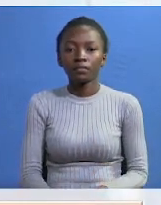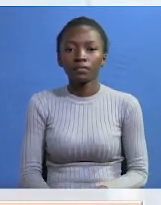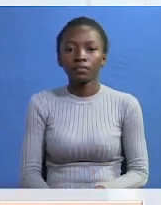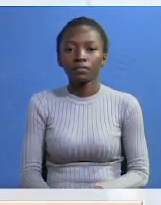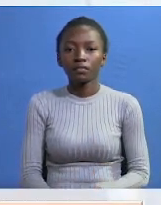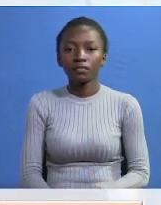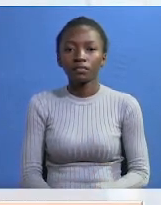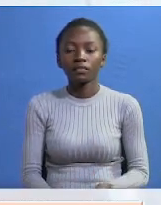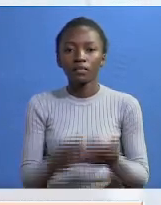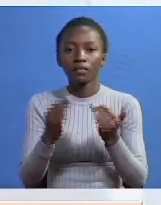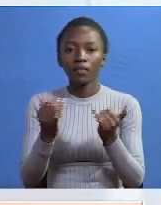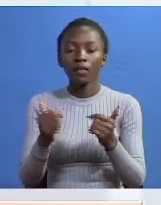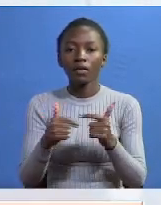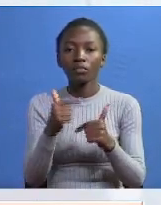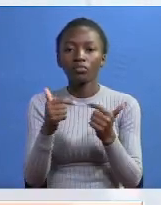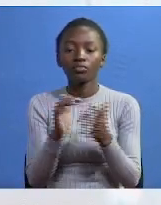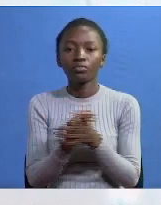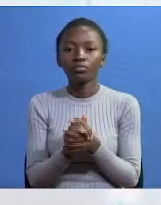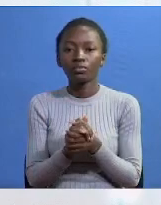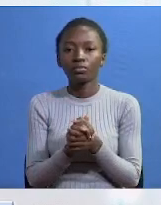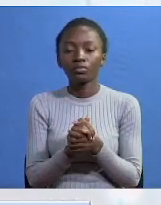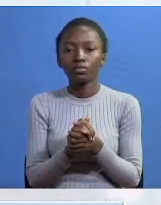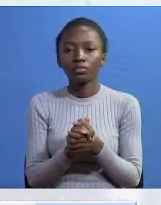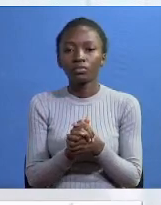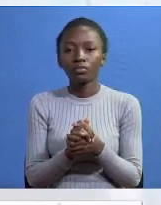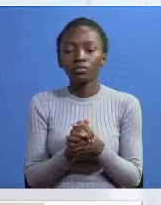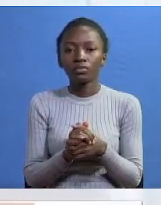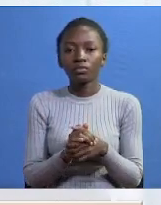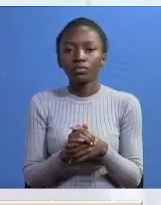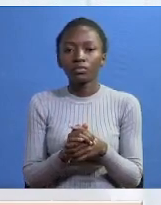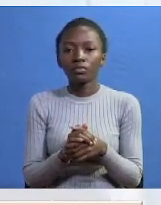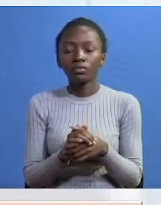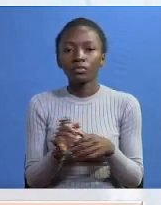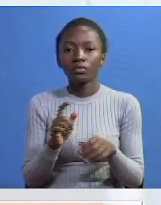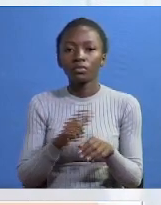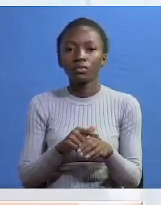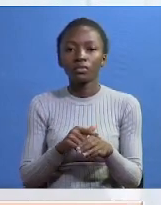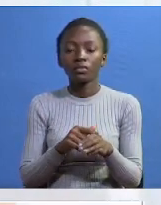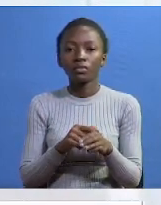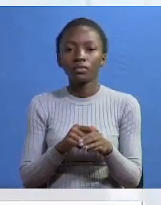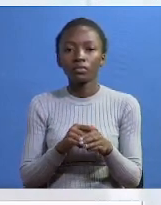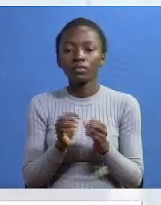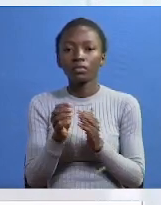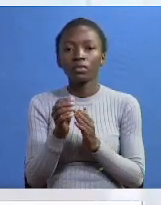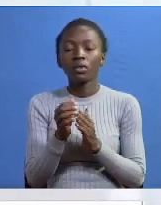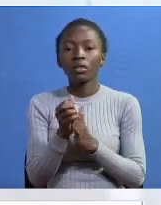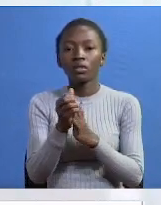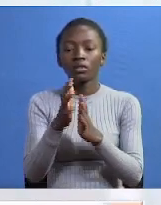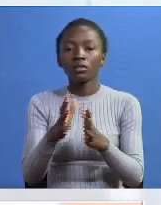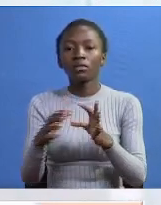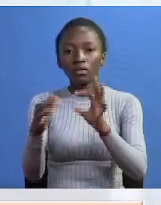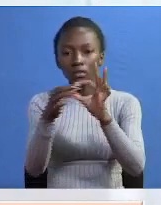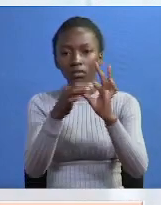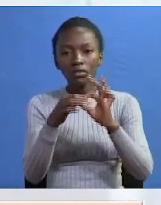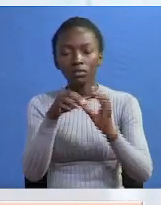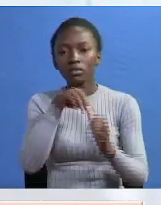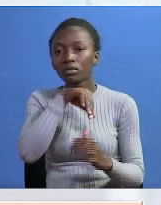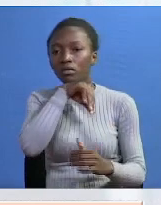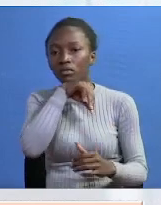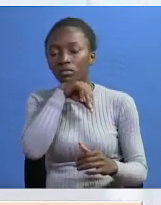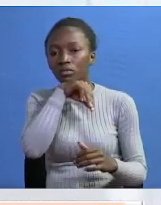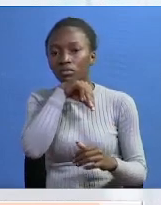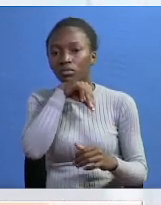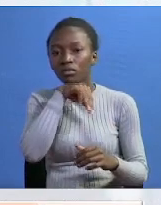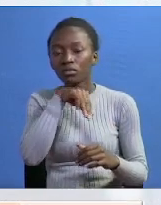Na mtazamaji, tusonge mbele huku kiongozi wa vuguvugu la Azimio la Umoja Raila Odinga akijiandaa kwa mikutano